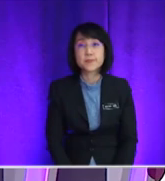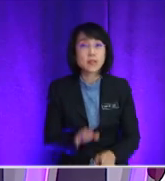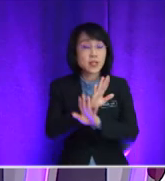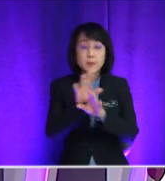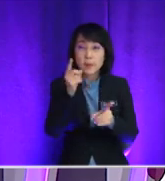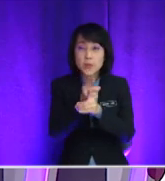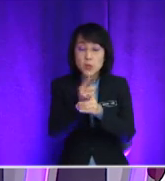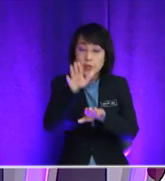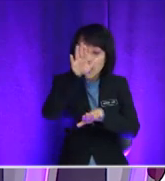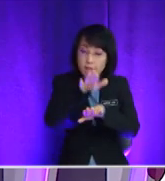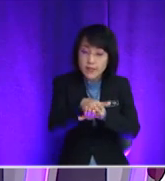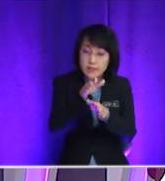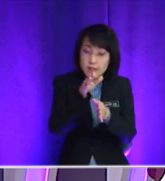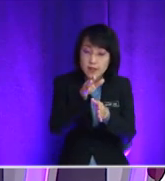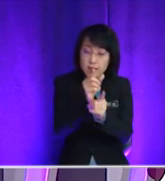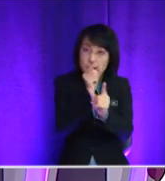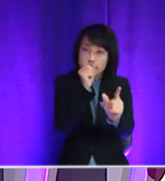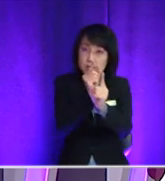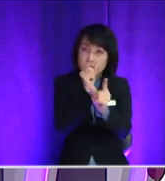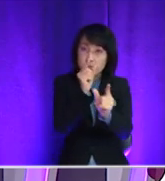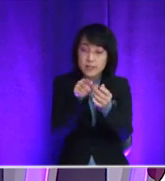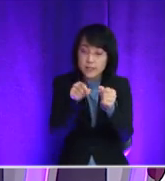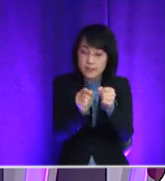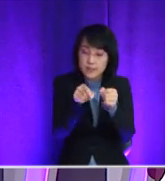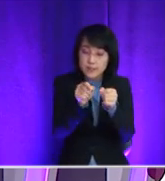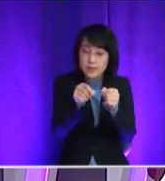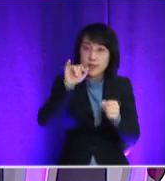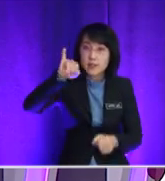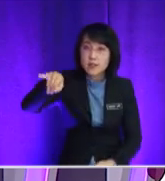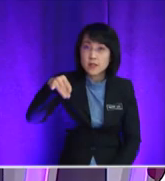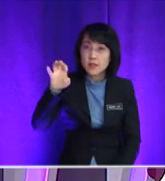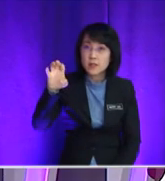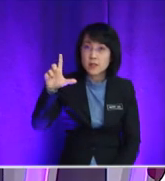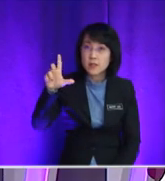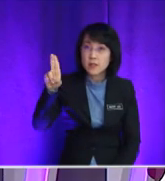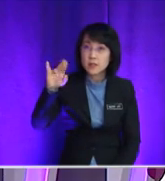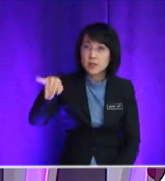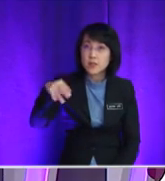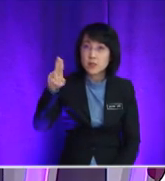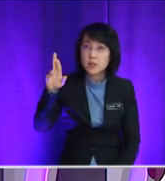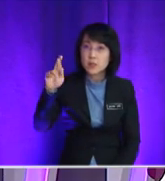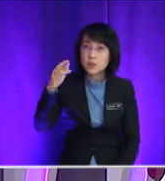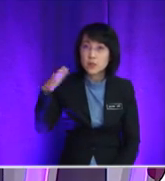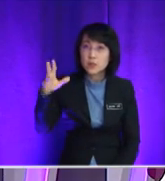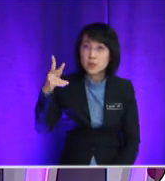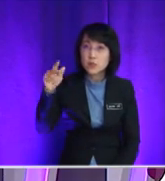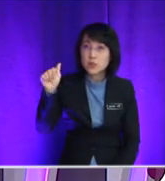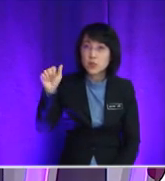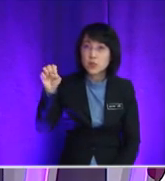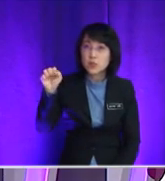seperti dalam gambar yang dalam gambar itu kan ada Oke kita guntingkan